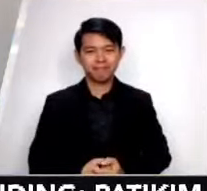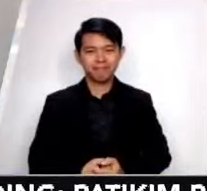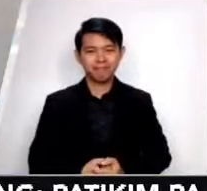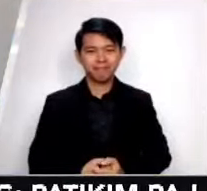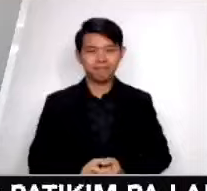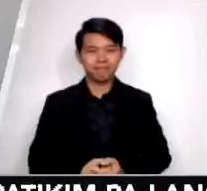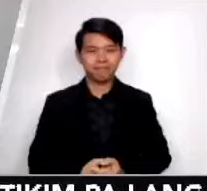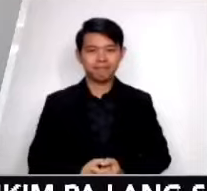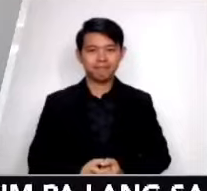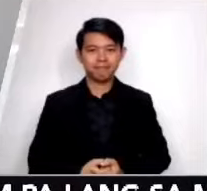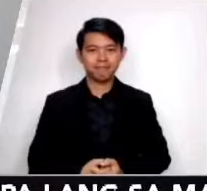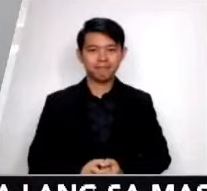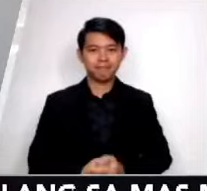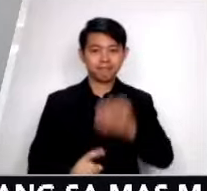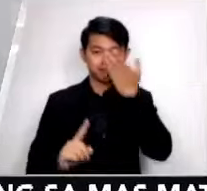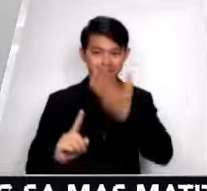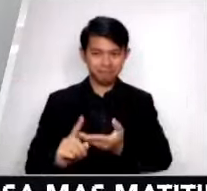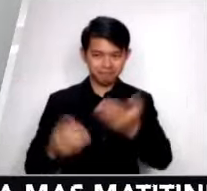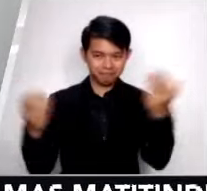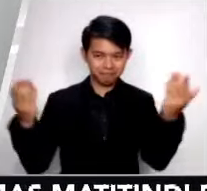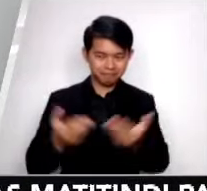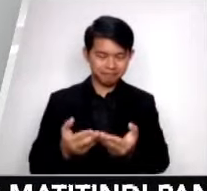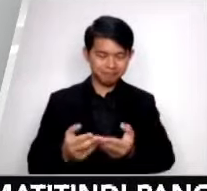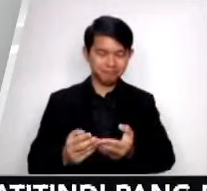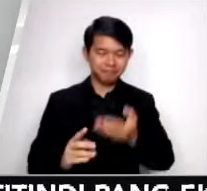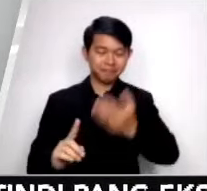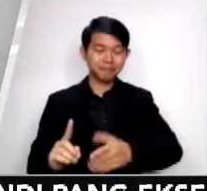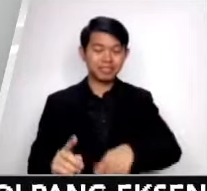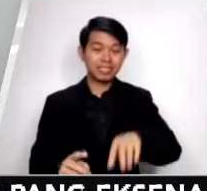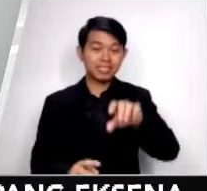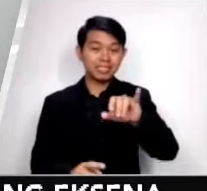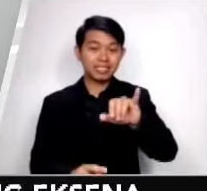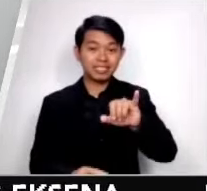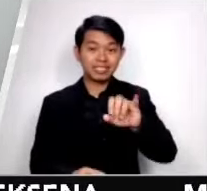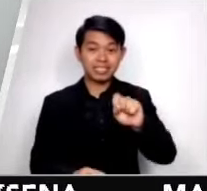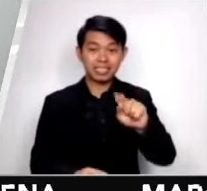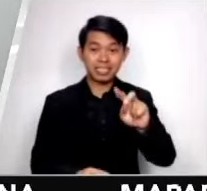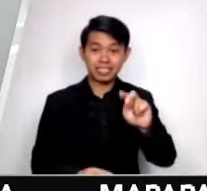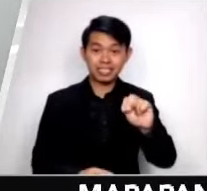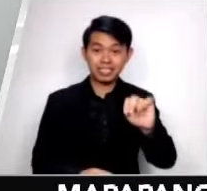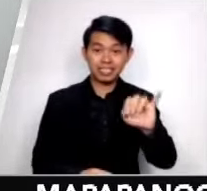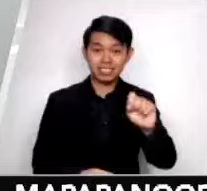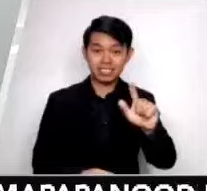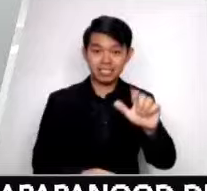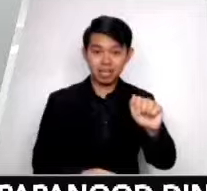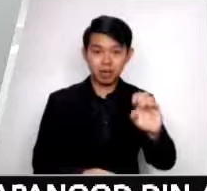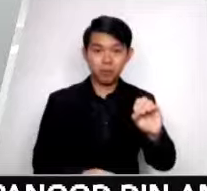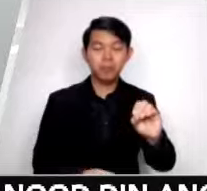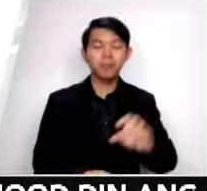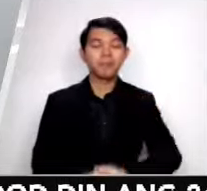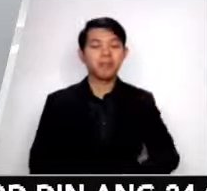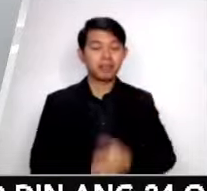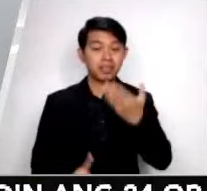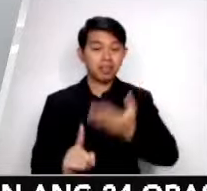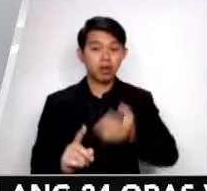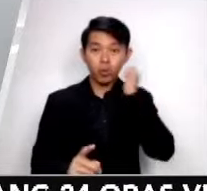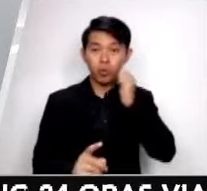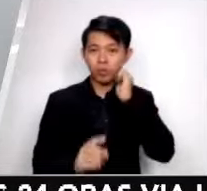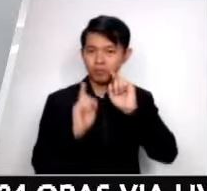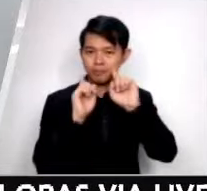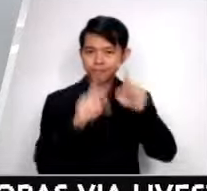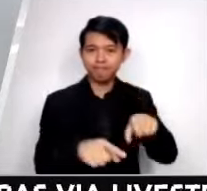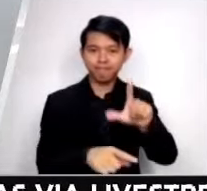Meet Lolo Estanislao Valdez, isa sa mga suki ng Villasis Municipal Library sa Pangasinan. Kada